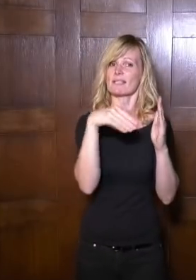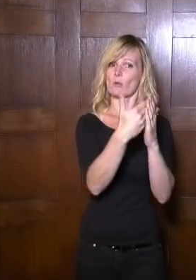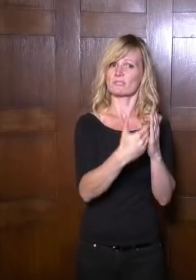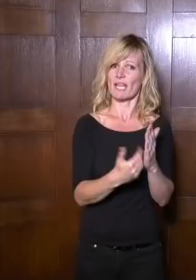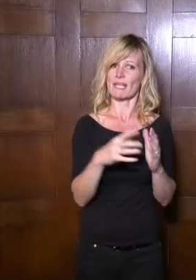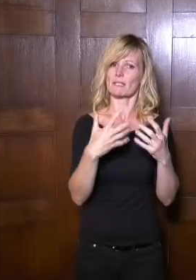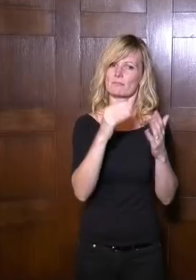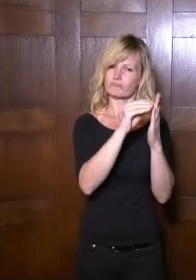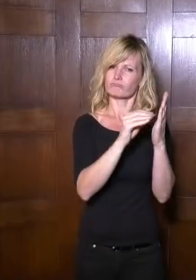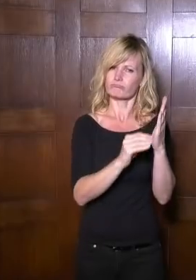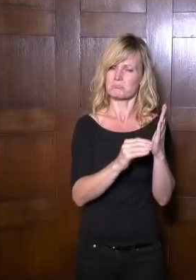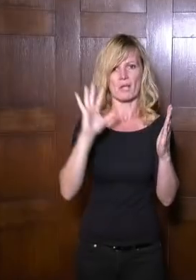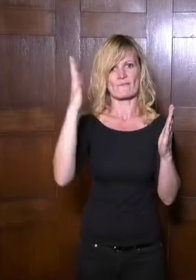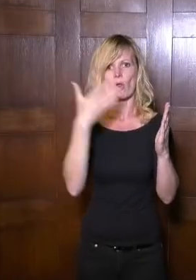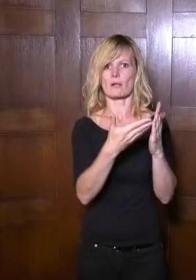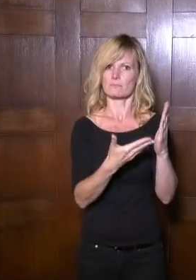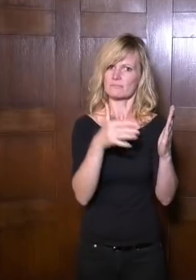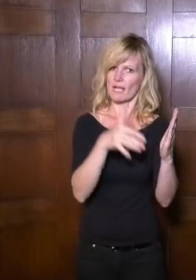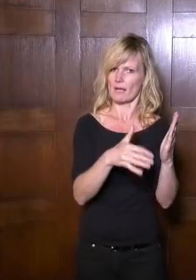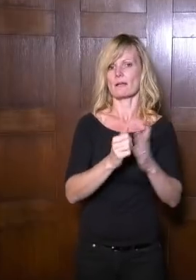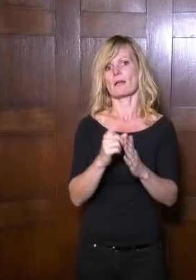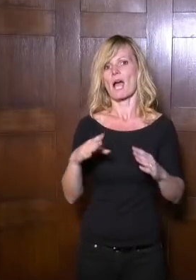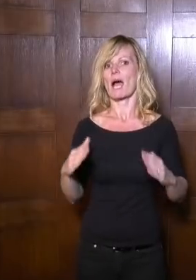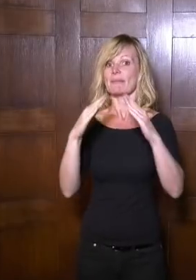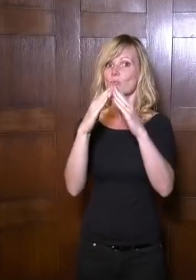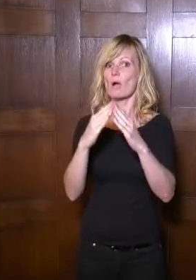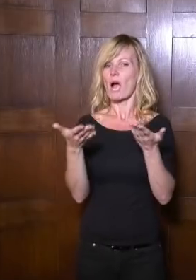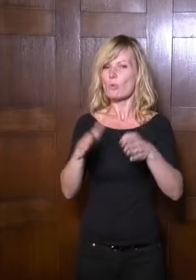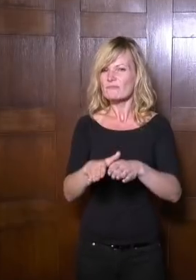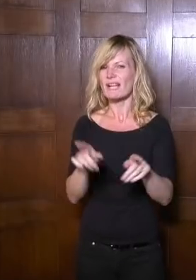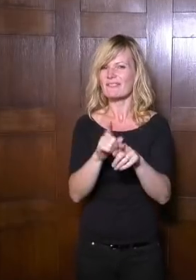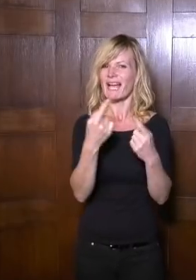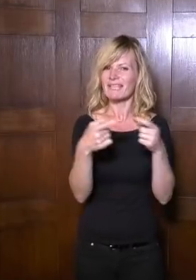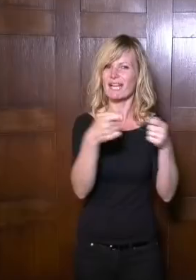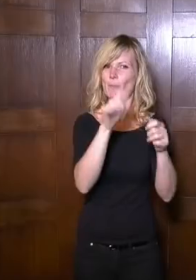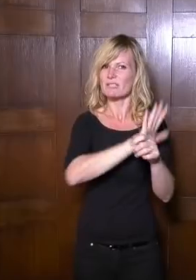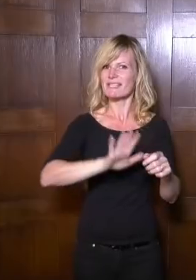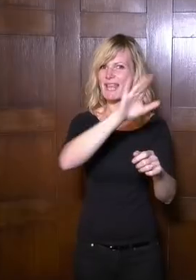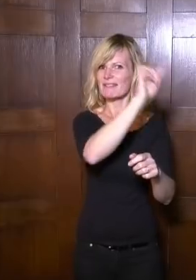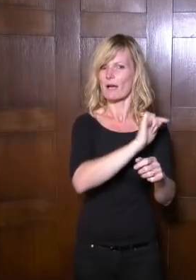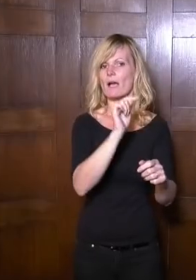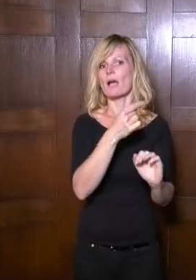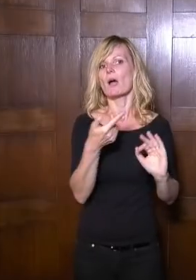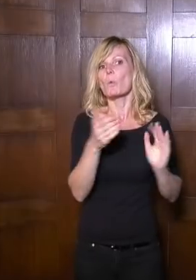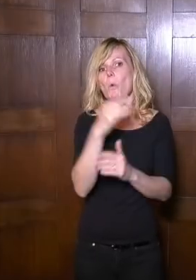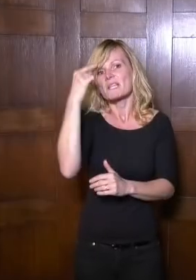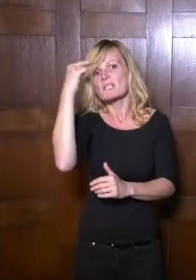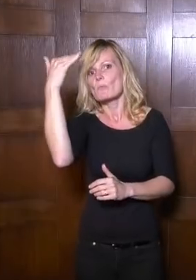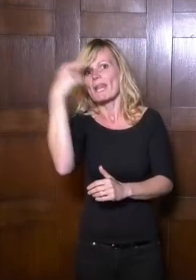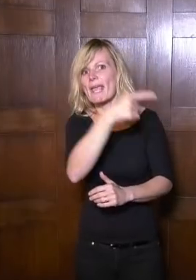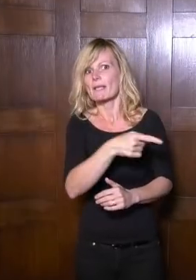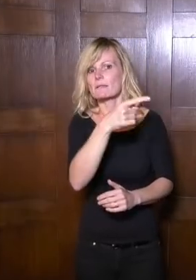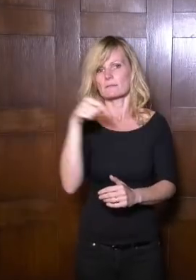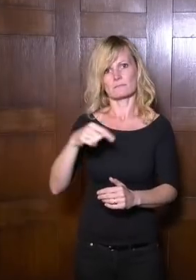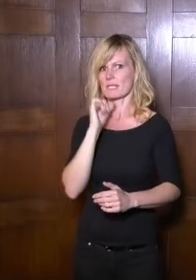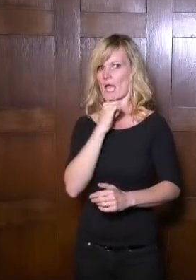auch sehr gut geklappt hat. Andererseits, das Abitur ausfallen zu lassen, wie andere Bundesländer das zumindest in Erwägung gezogen hatten, ginge